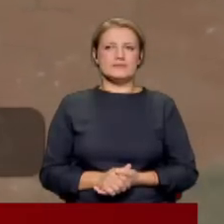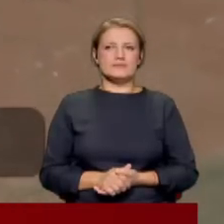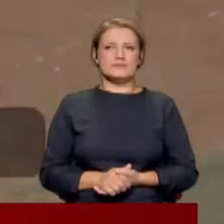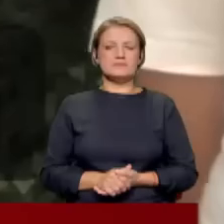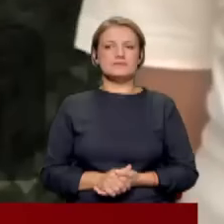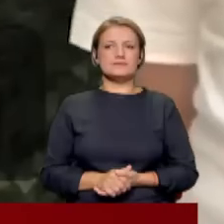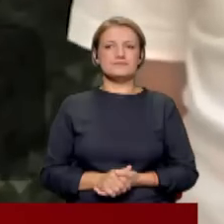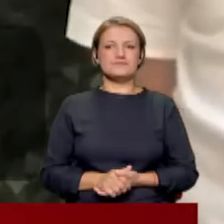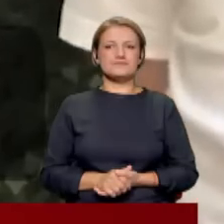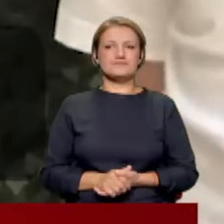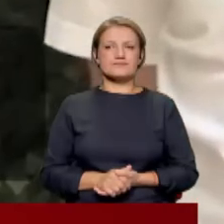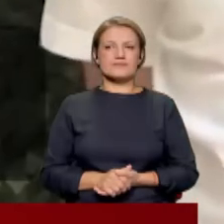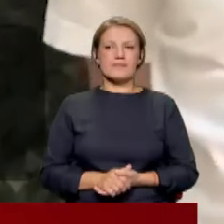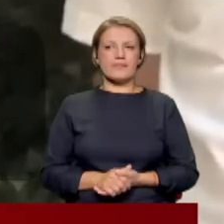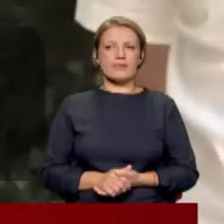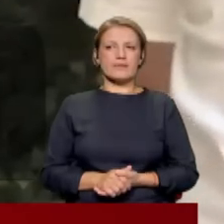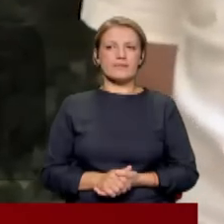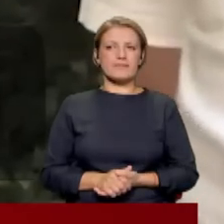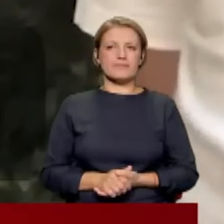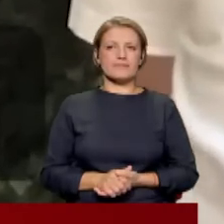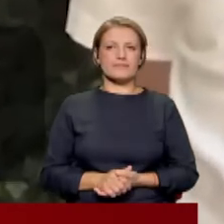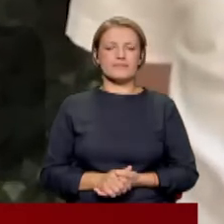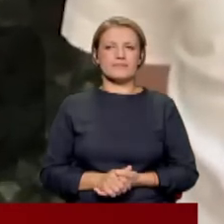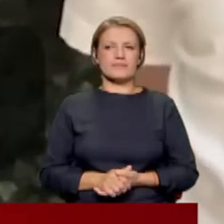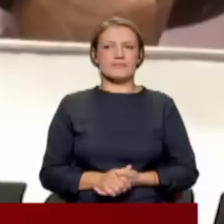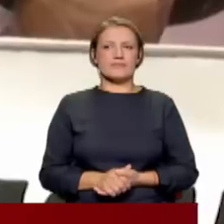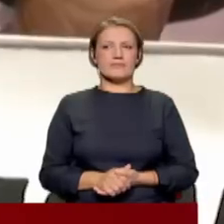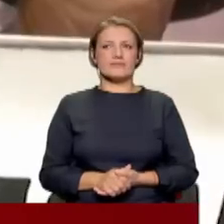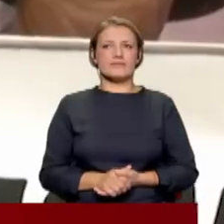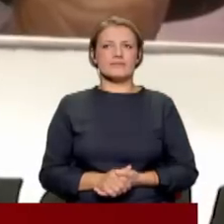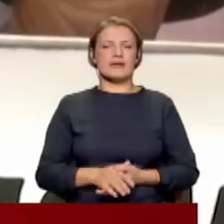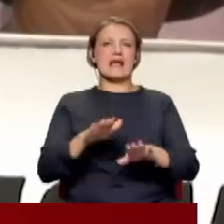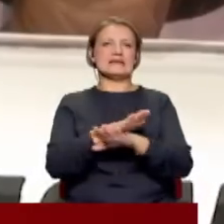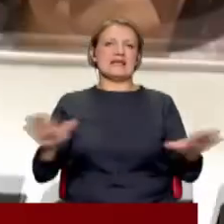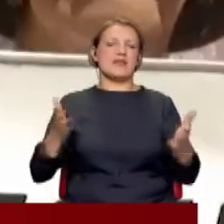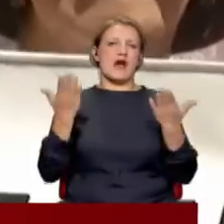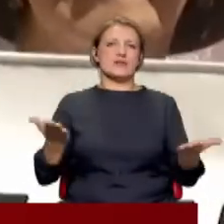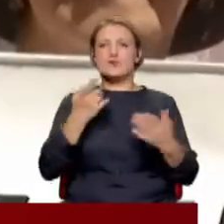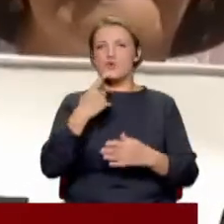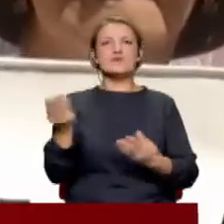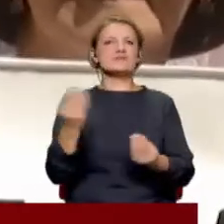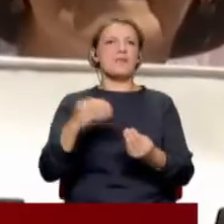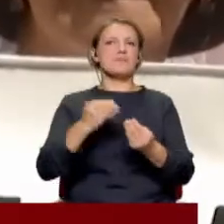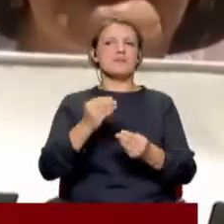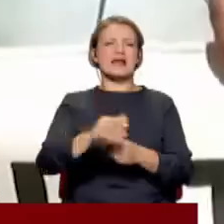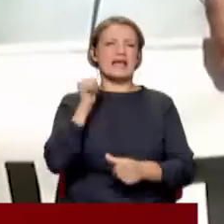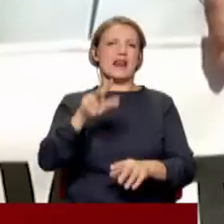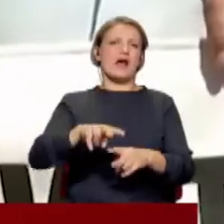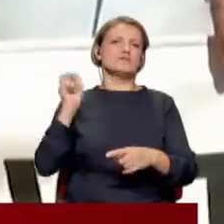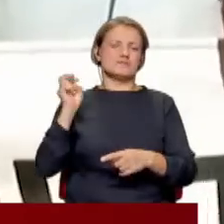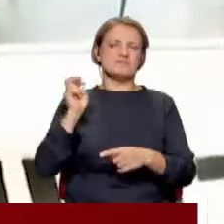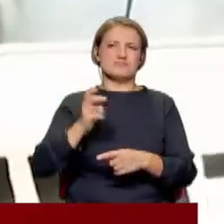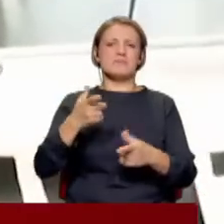sıcak günlerinden. Boş tencerenin kaynamasını istiyorlar. Boş tencere kaynamaz. Yeter artık diyoruz. Zamlar geri alınsın.